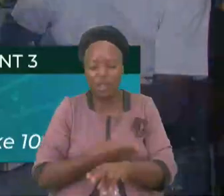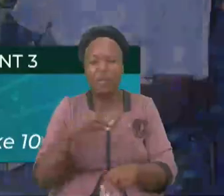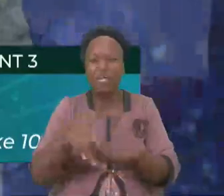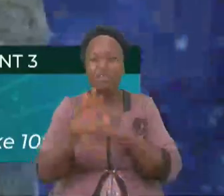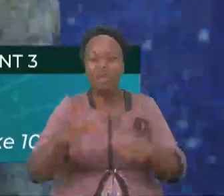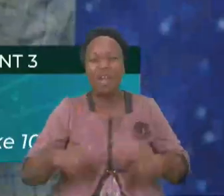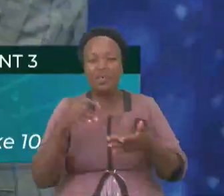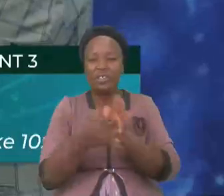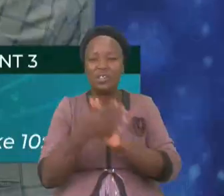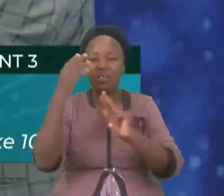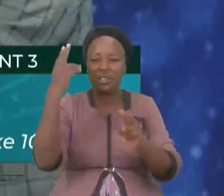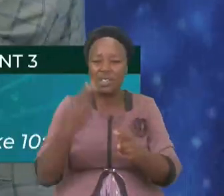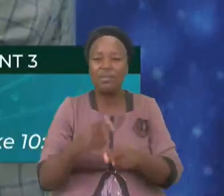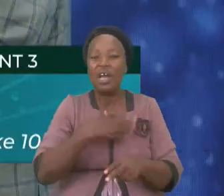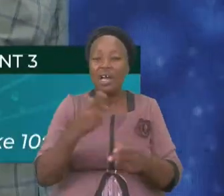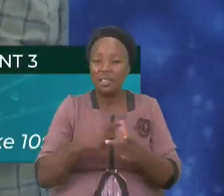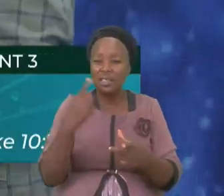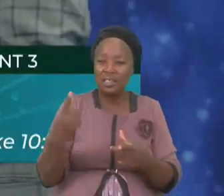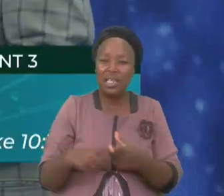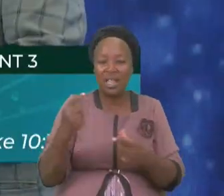Et les secours vont se multiplier.